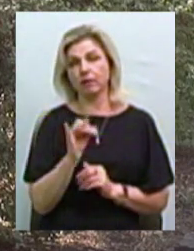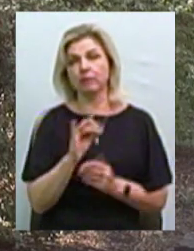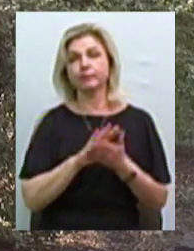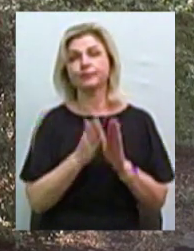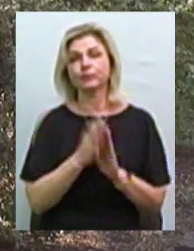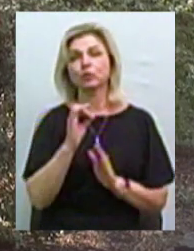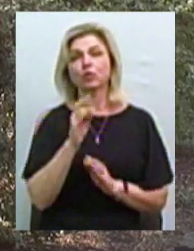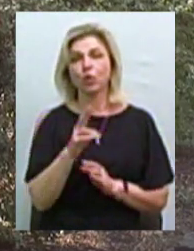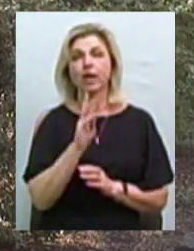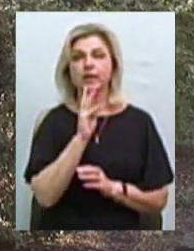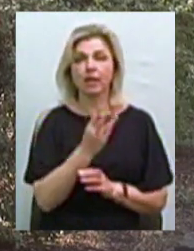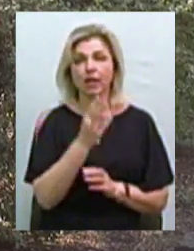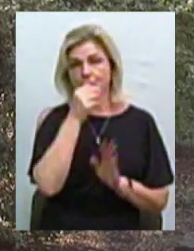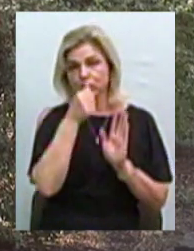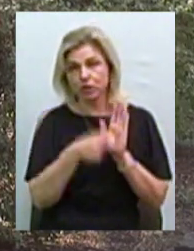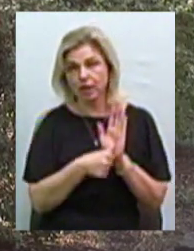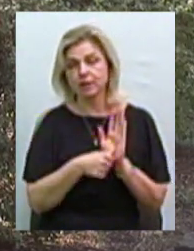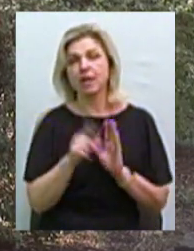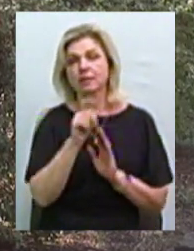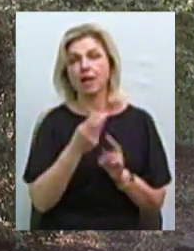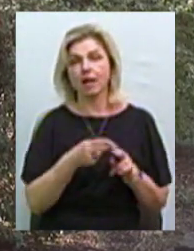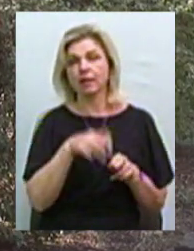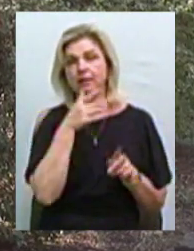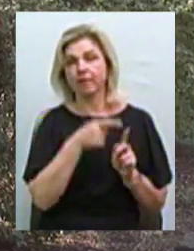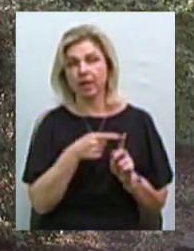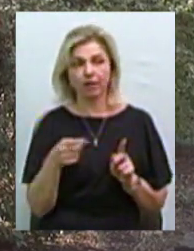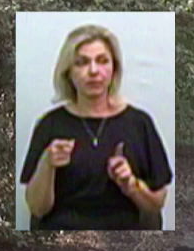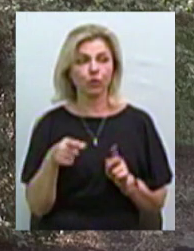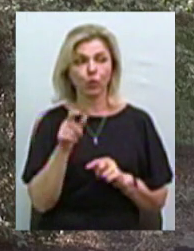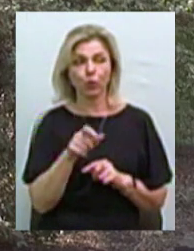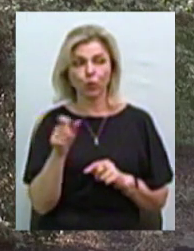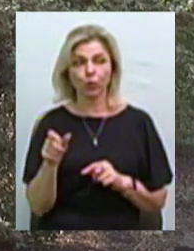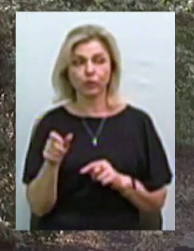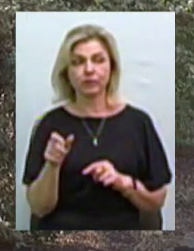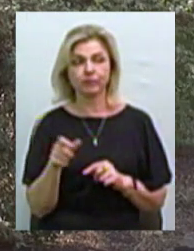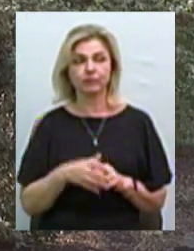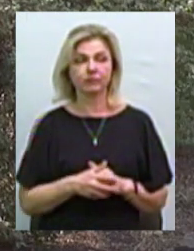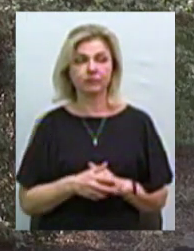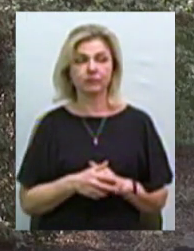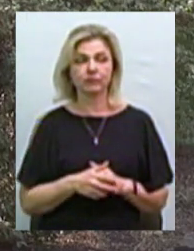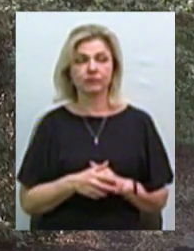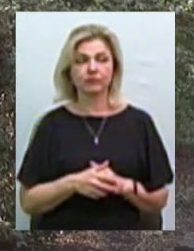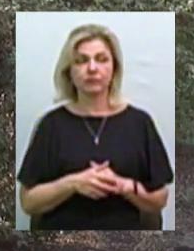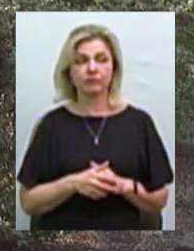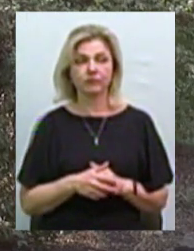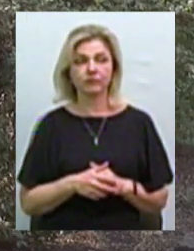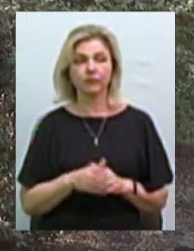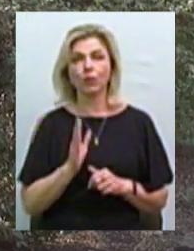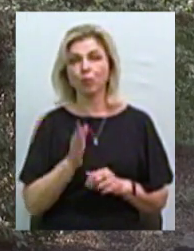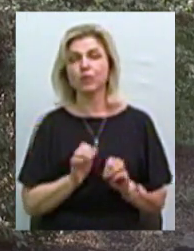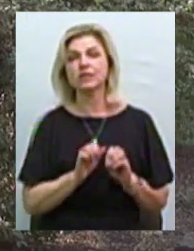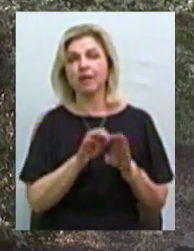термін там 3, 5, 6 місяців, за який люди будуть здавати цільові кошти